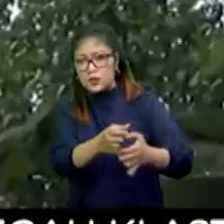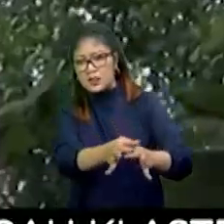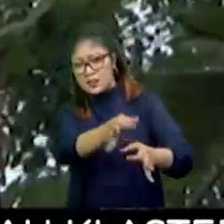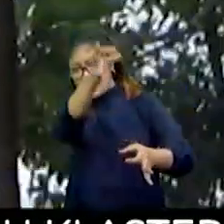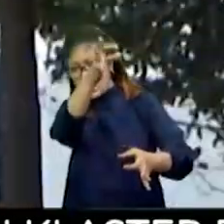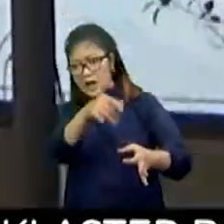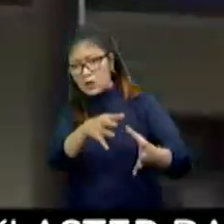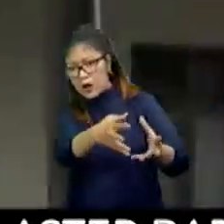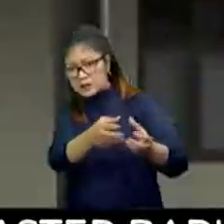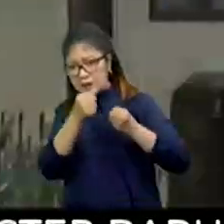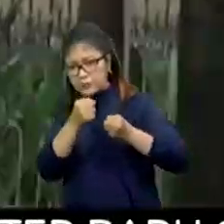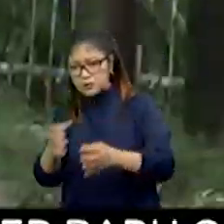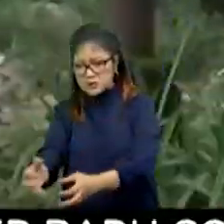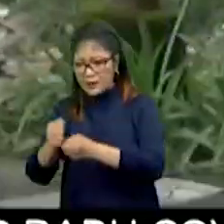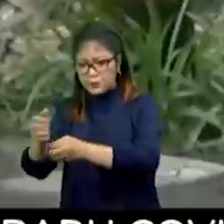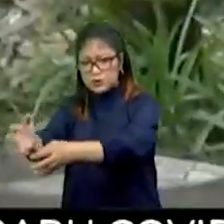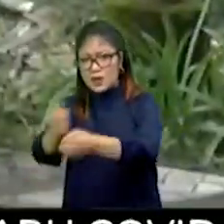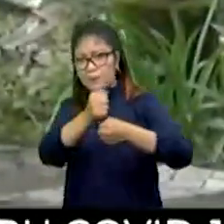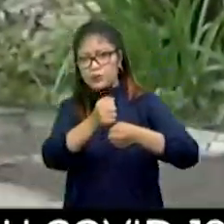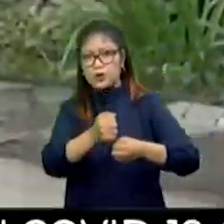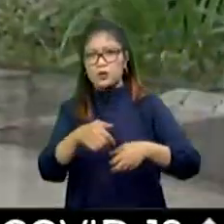banyak, kemudian melaporkan pada polisi.